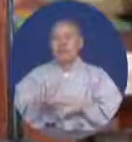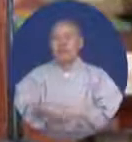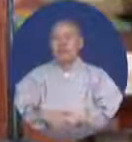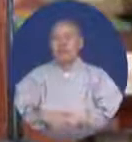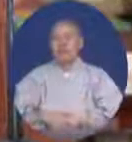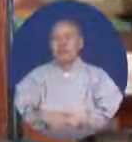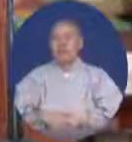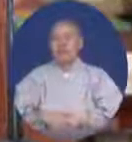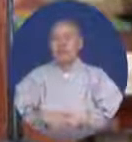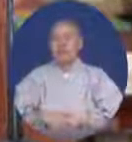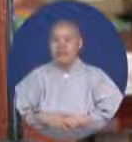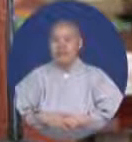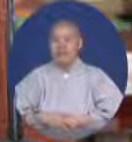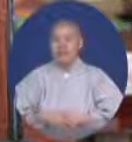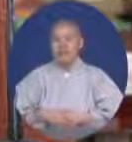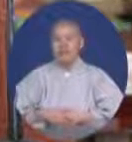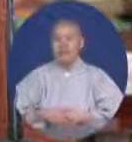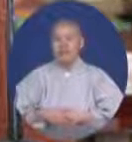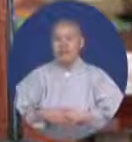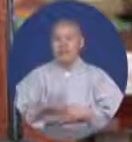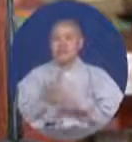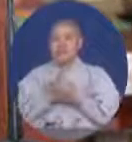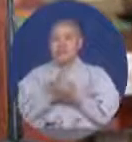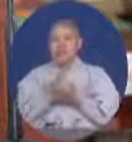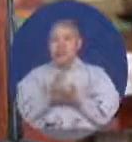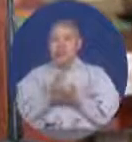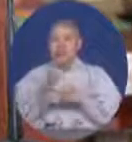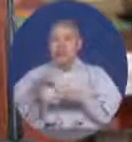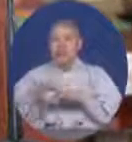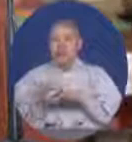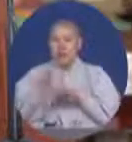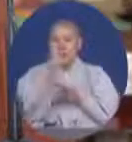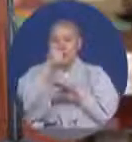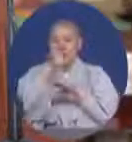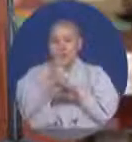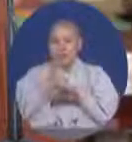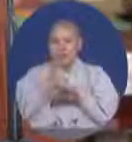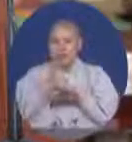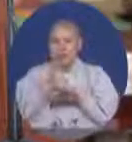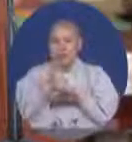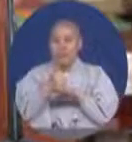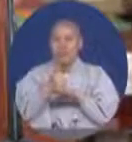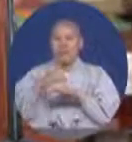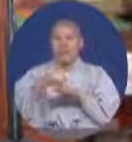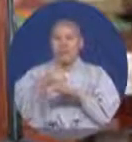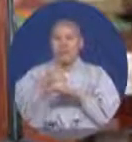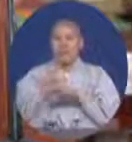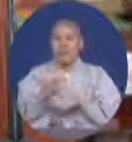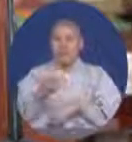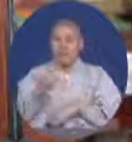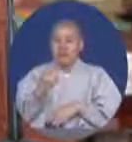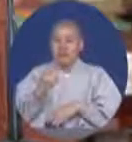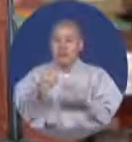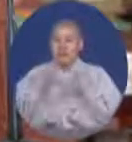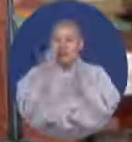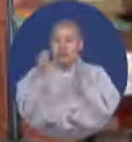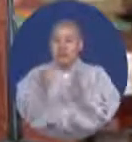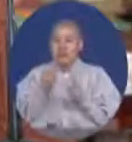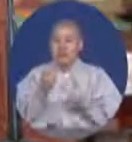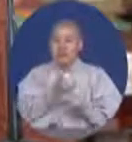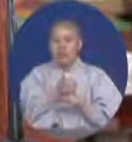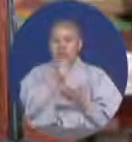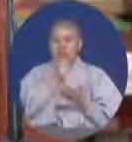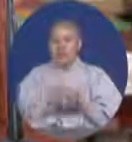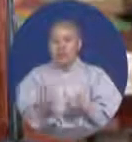그게 세주들이라는 분들이 여러 가지 왕들인데 이런 세주들이 나와서 전부